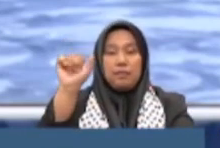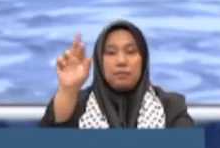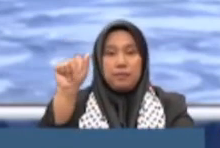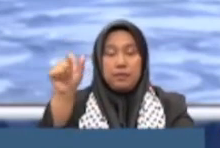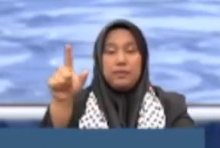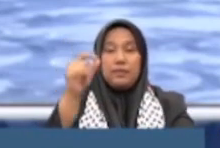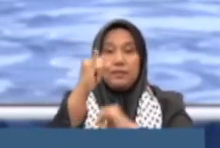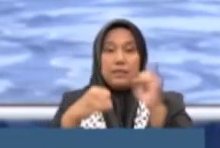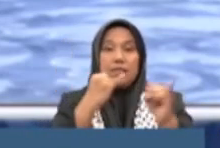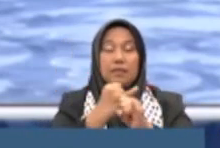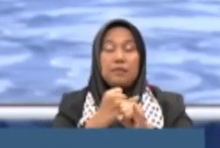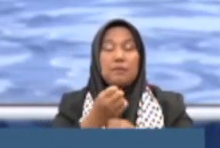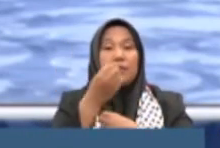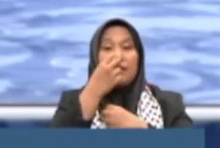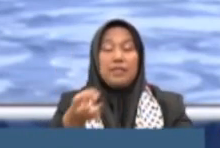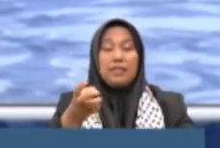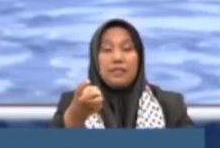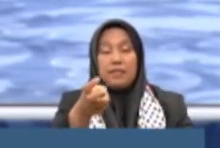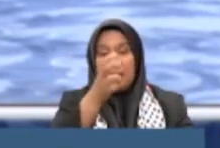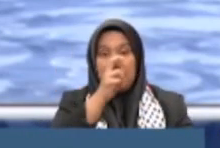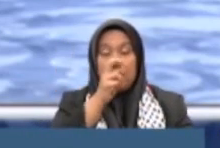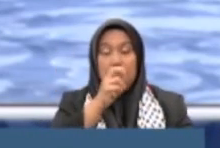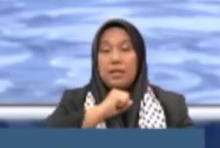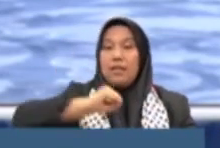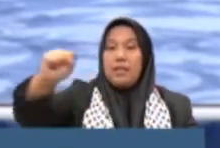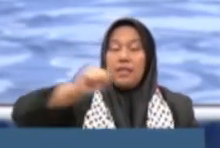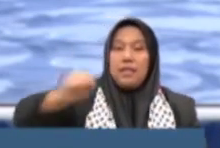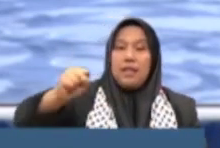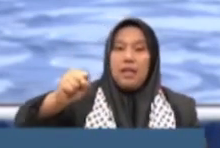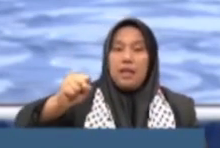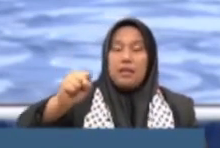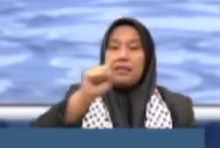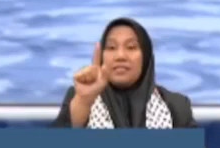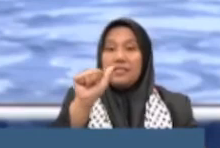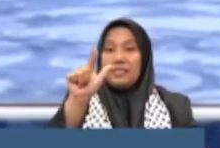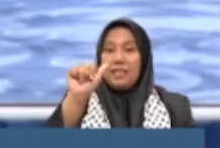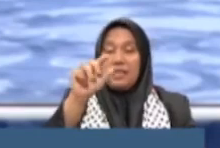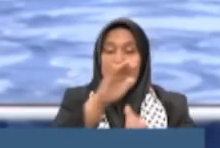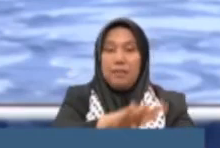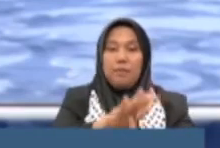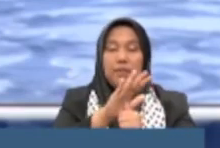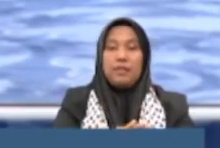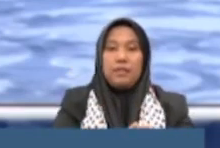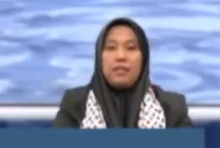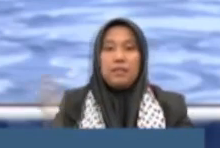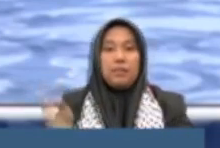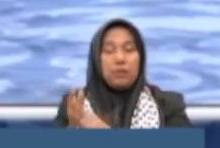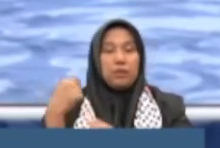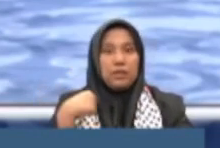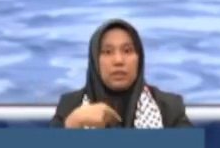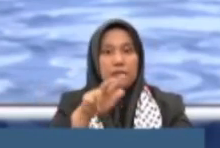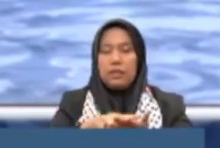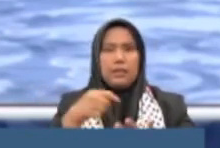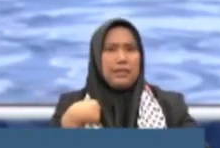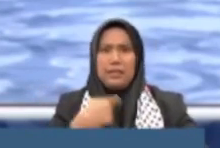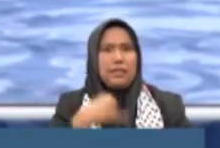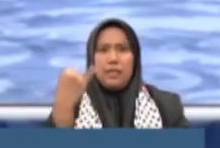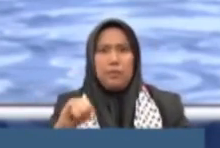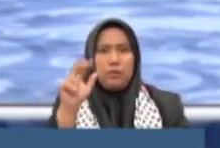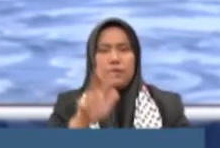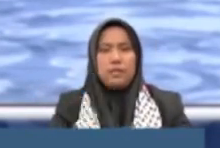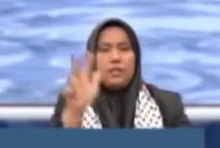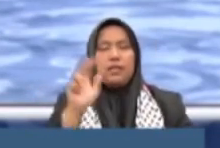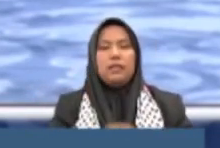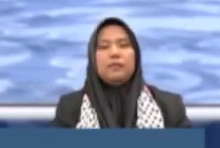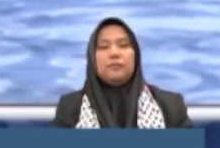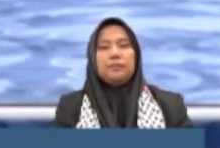yang tegas. Menentang kezaliman, memberi hak kepada rakyat dan menyinggung juga tentang Palestin. Dan soal